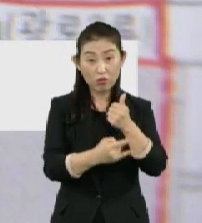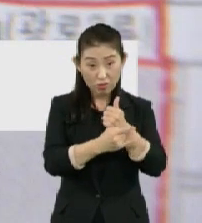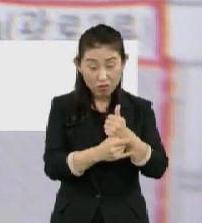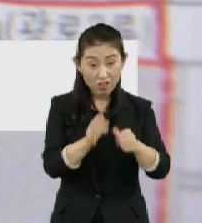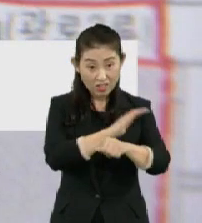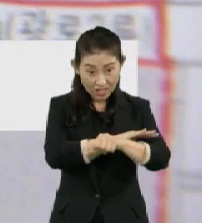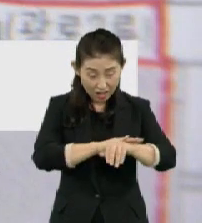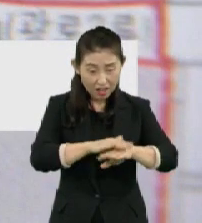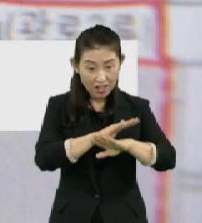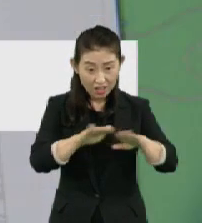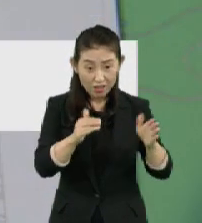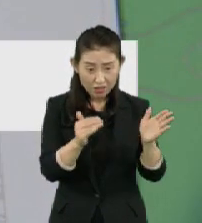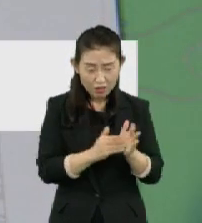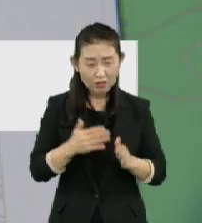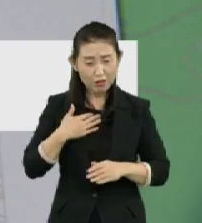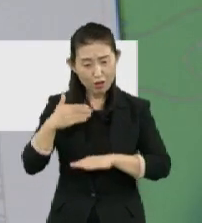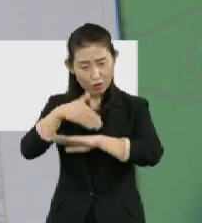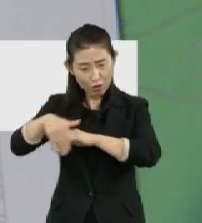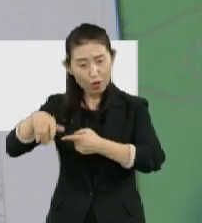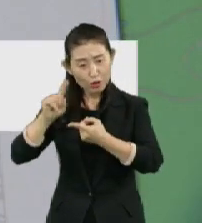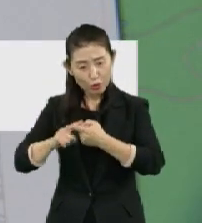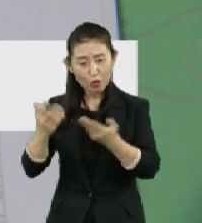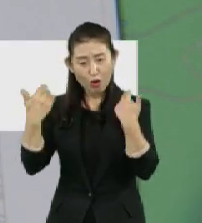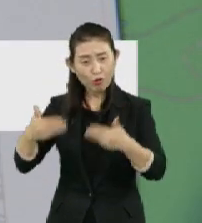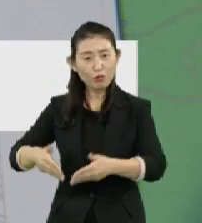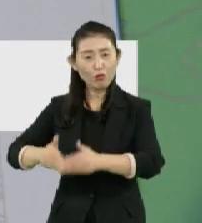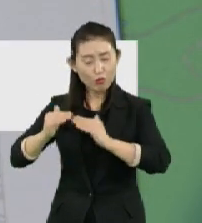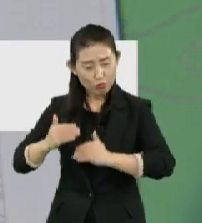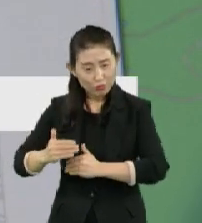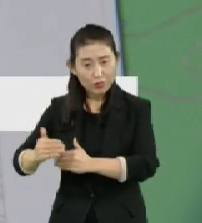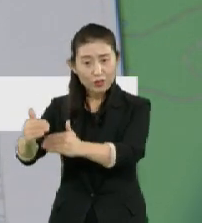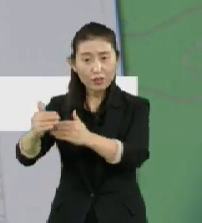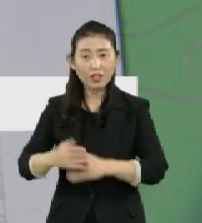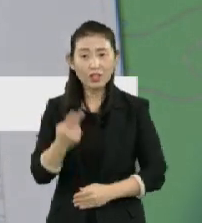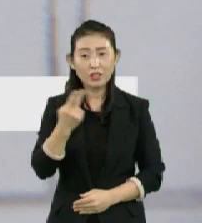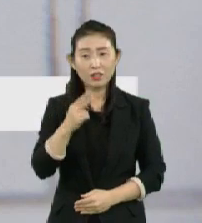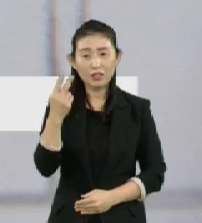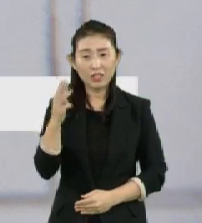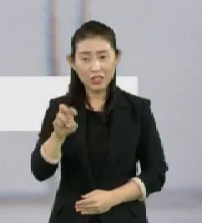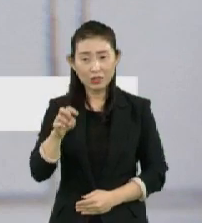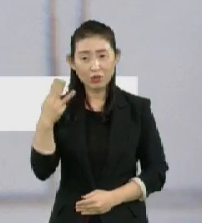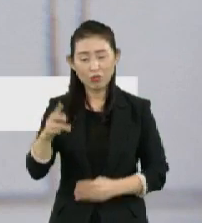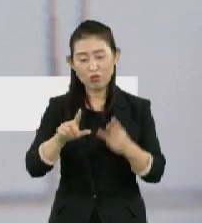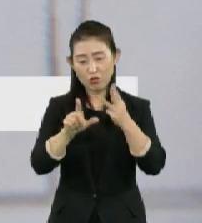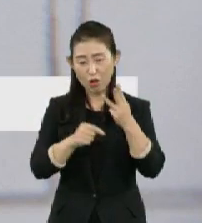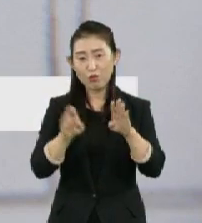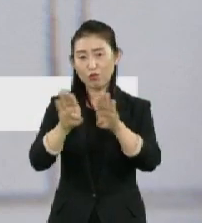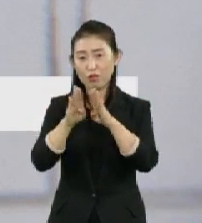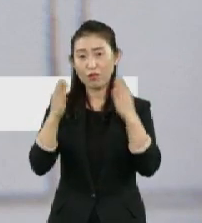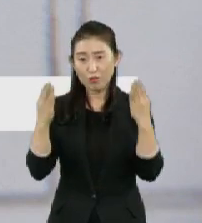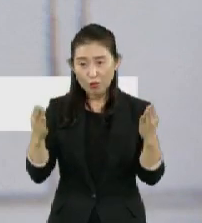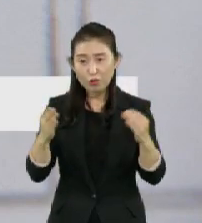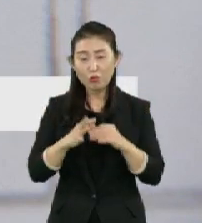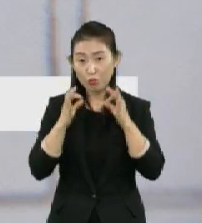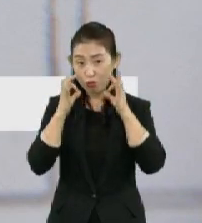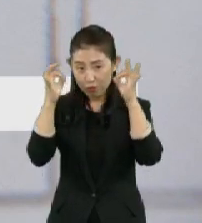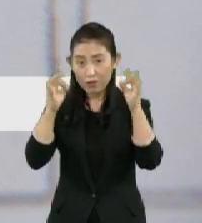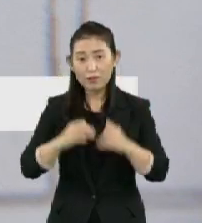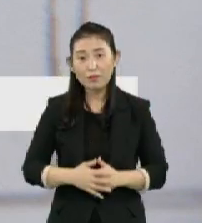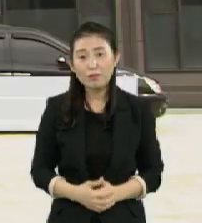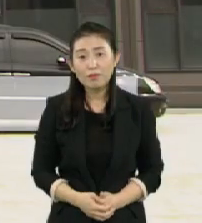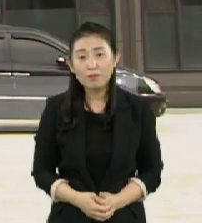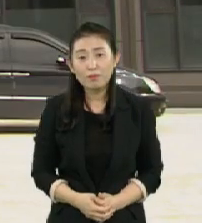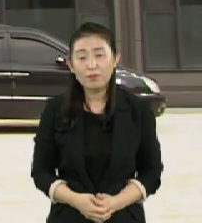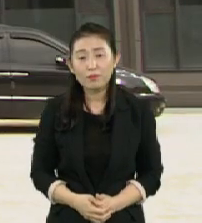나오면 저희가 계획했던 대로 학교 설립을 추진하여 2023년 3월에 개교될 수 있도록 최선을